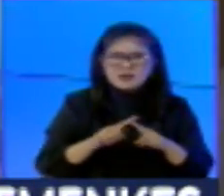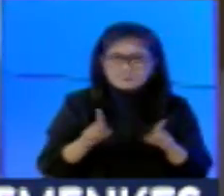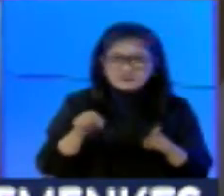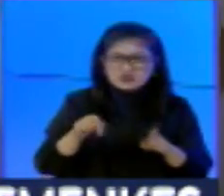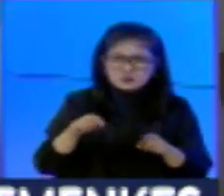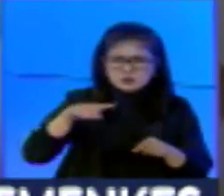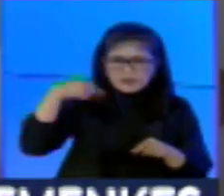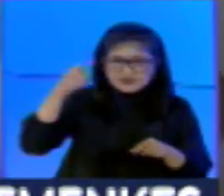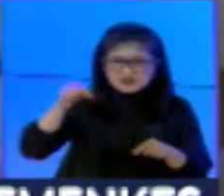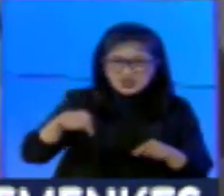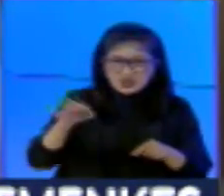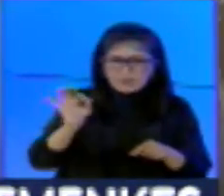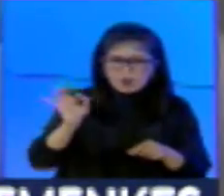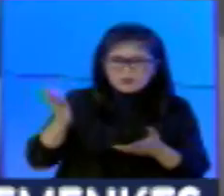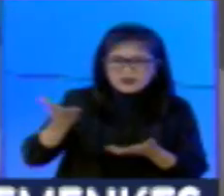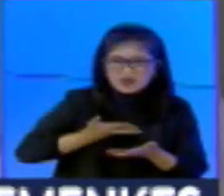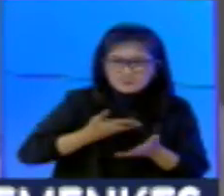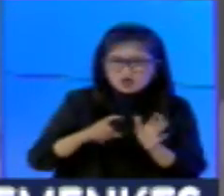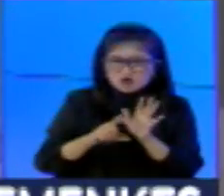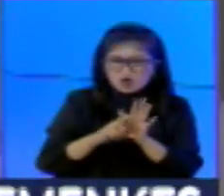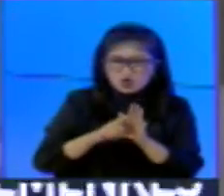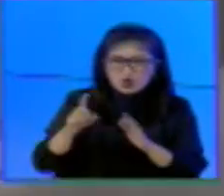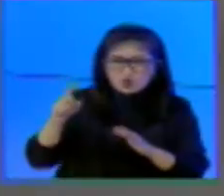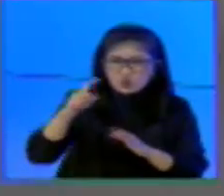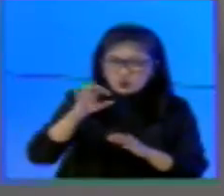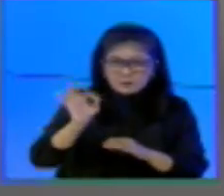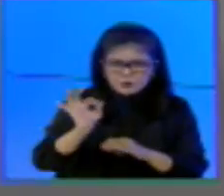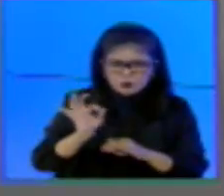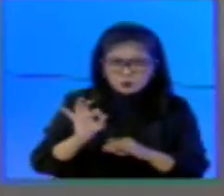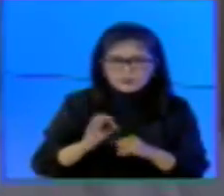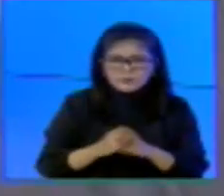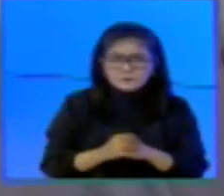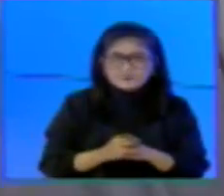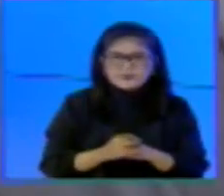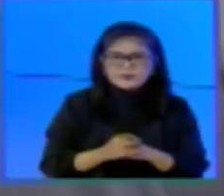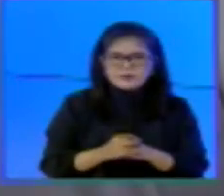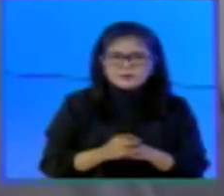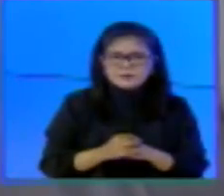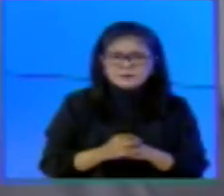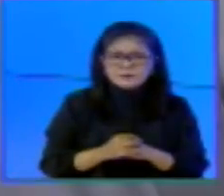dari Balitbangkes Kemenkes RI. Tim Liputan iNews melaporkan.